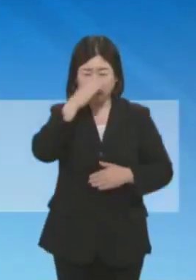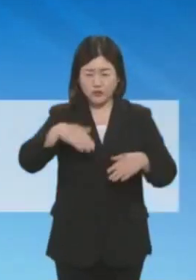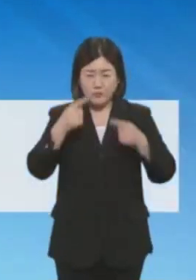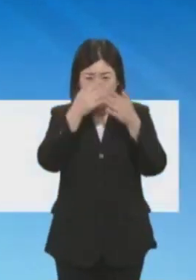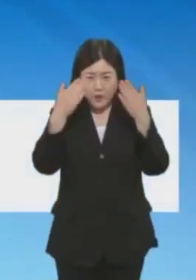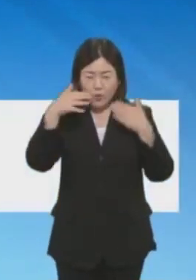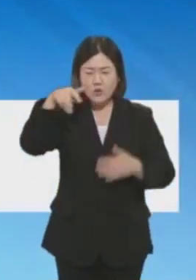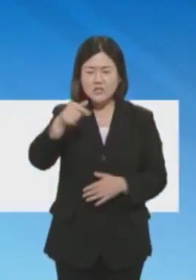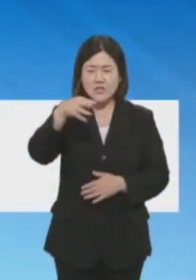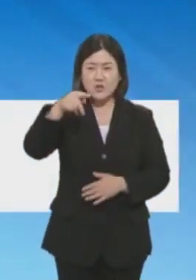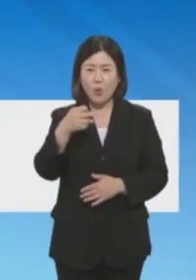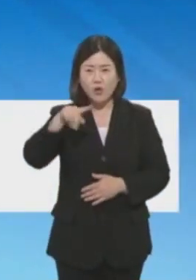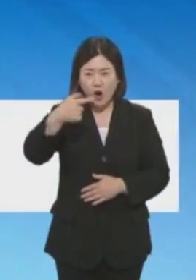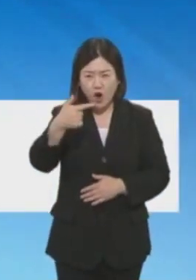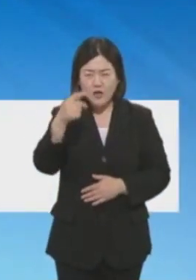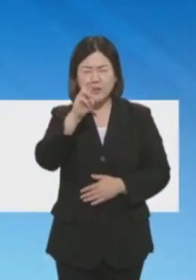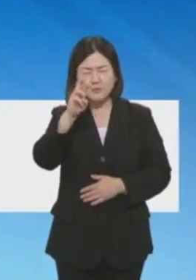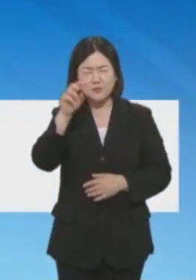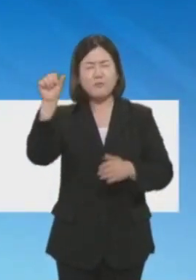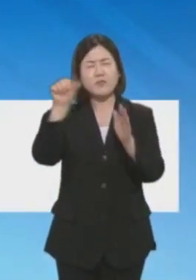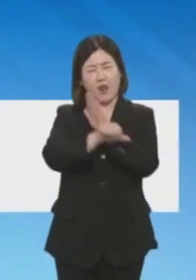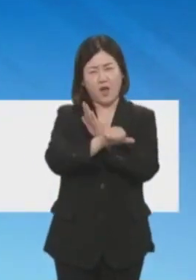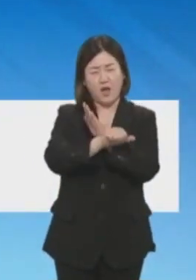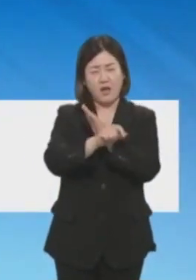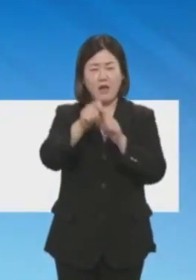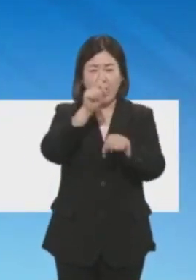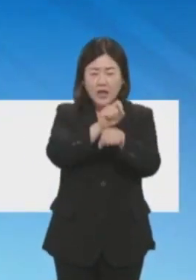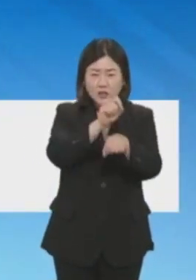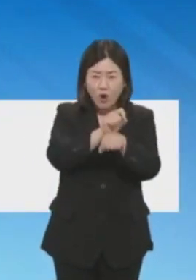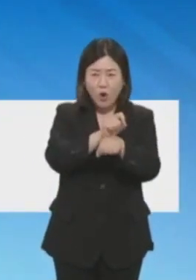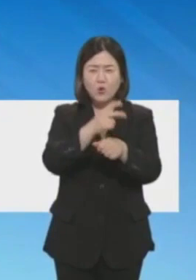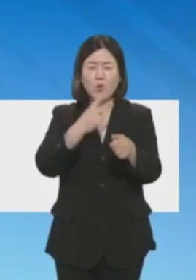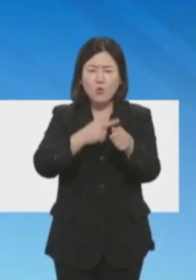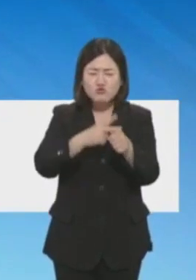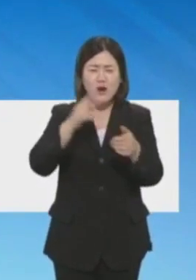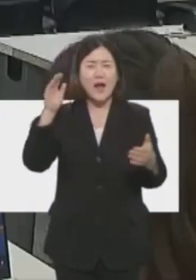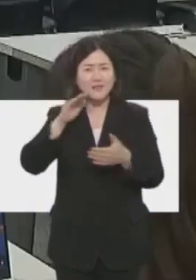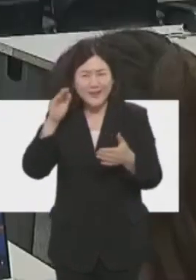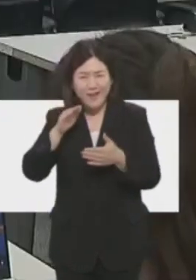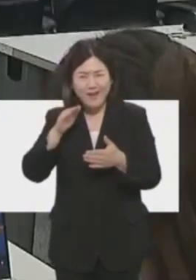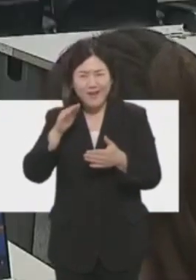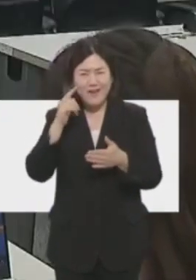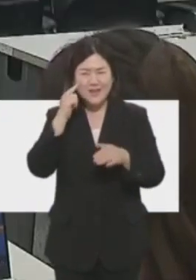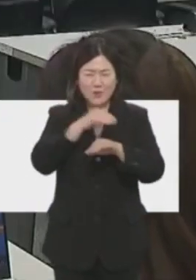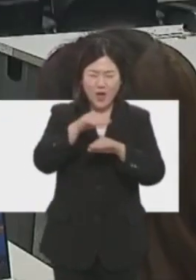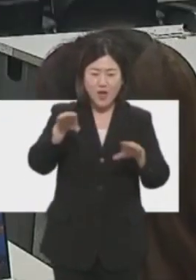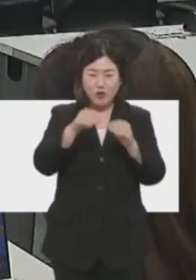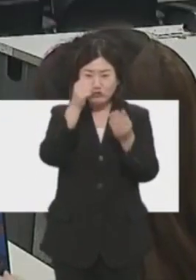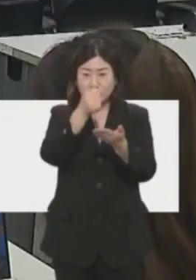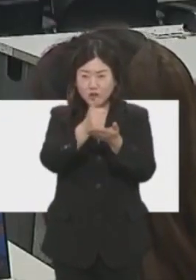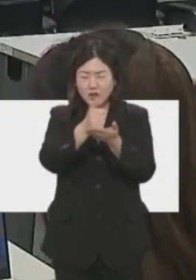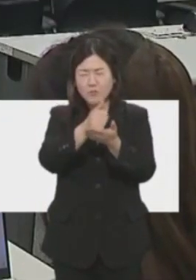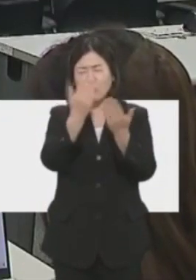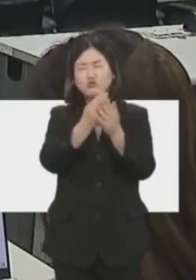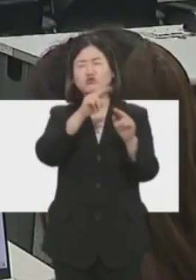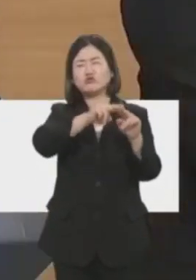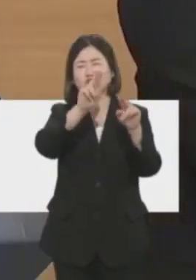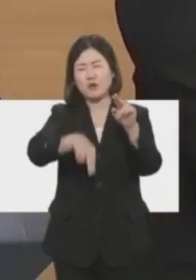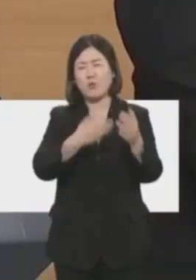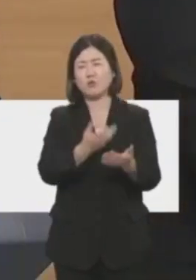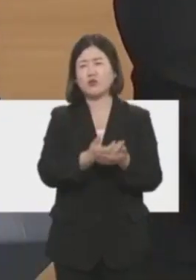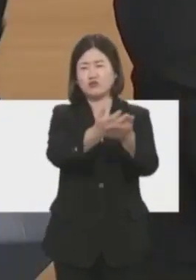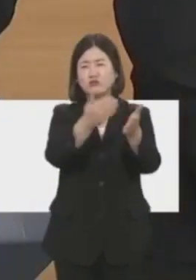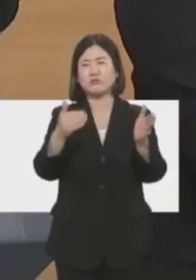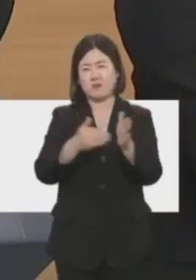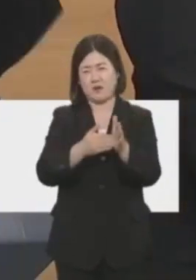충남대가 글로컬 대학 34억에서 탈락하면서 대학행정의 주축인 교무와 학생 기획 연구 처장이 어제 일괄 사표를 제출한